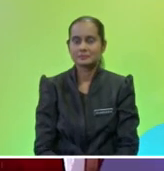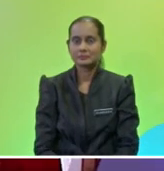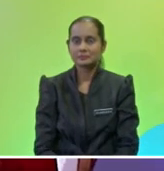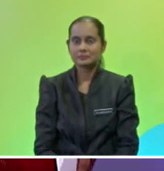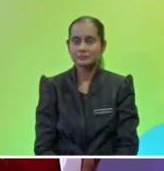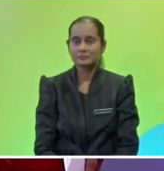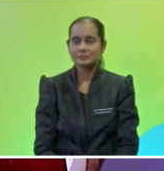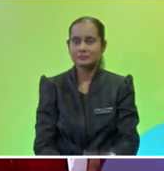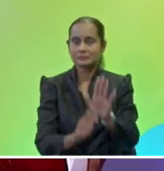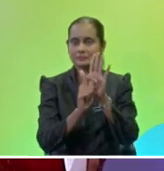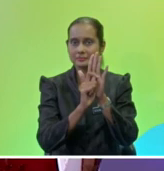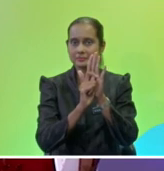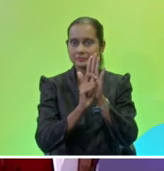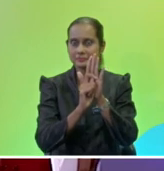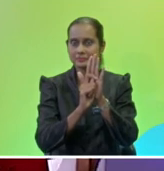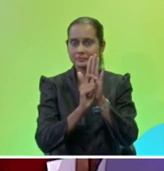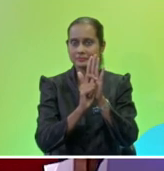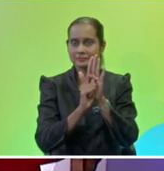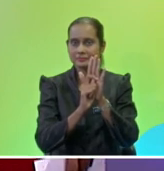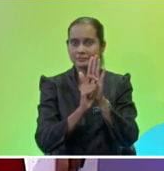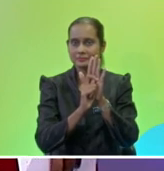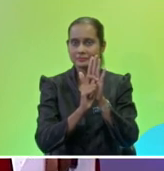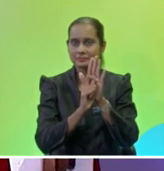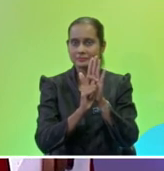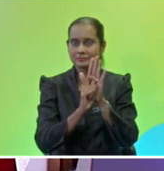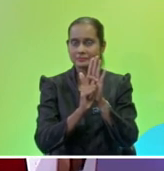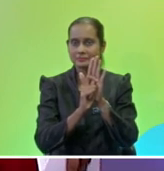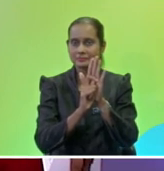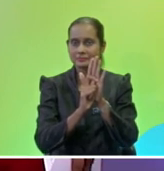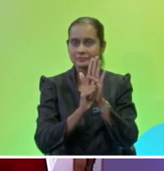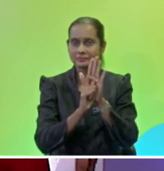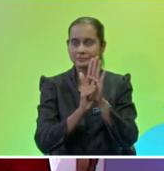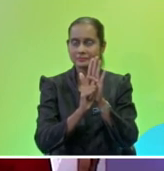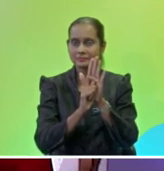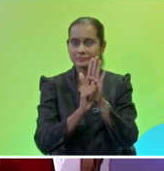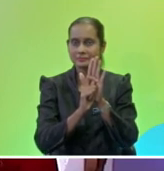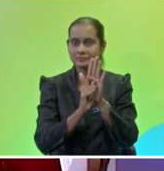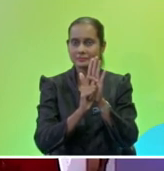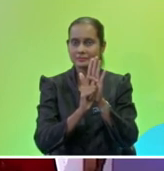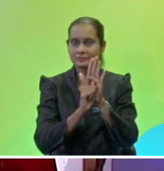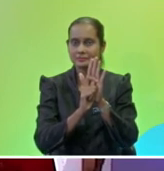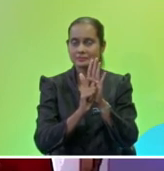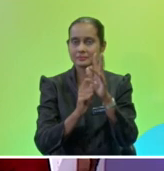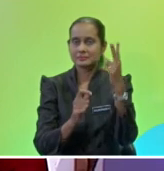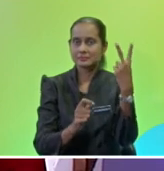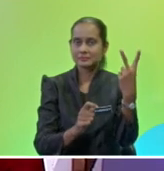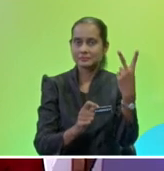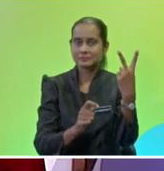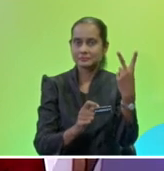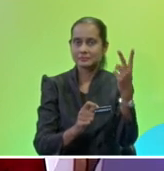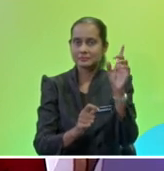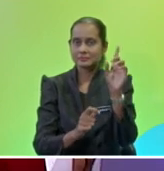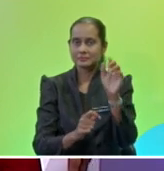oparasi tambah kita yaitu Saya tunjukkan melalui bulatan bulatan adik 2 1